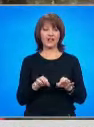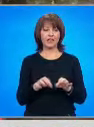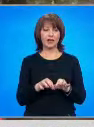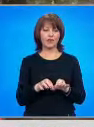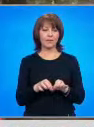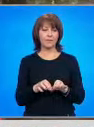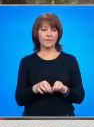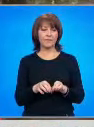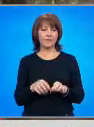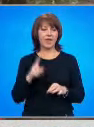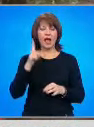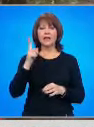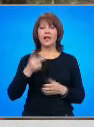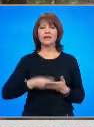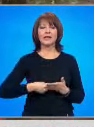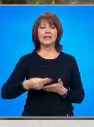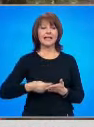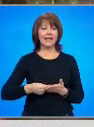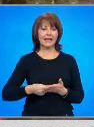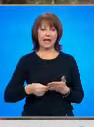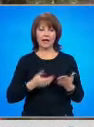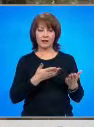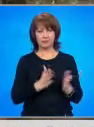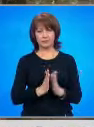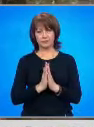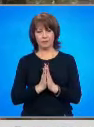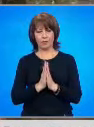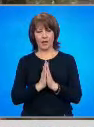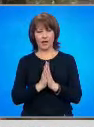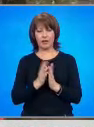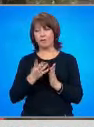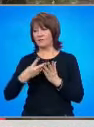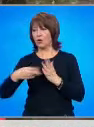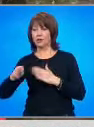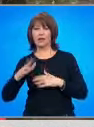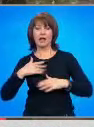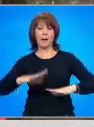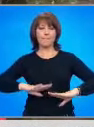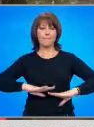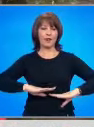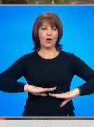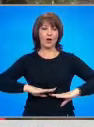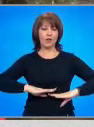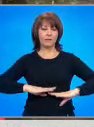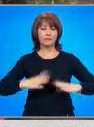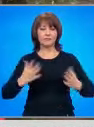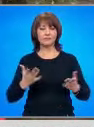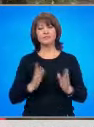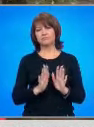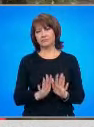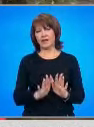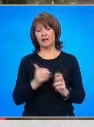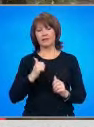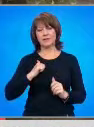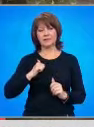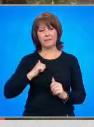Имаше едната секретарка, която беше там, и я помолих дали мога да излезе на балкона. И така, нека запазим най-доброто